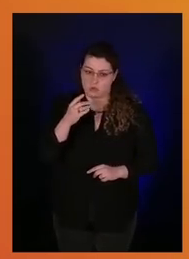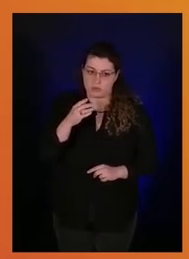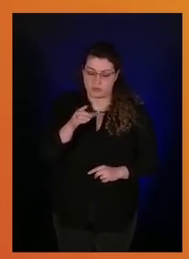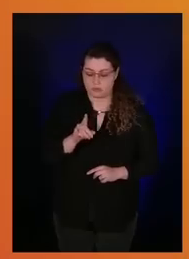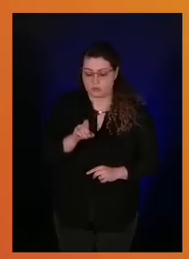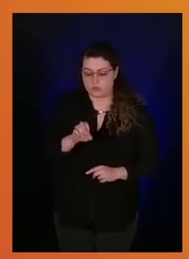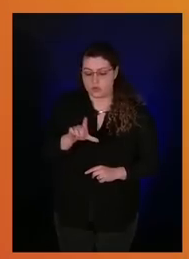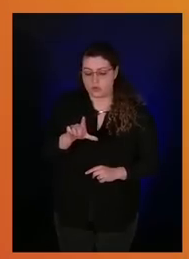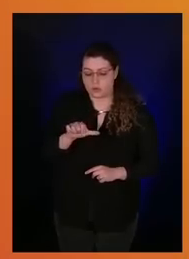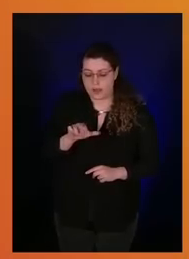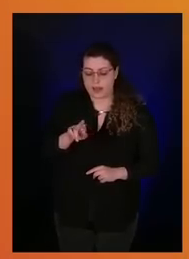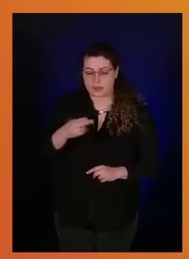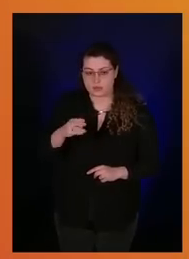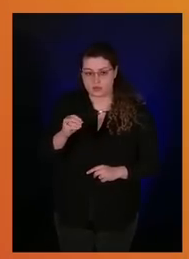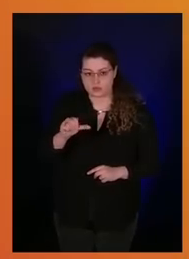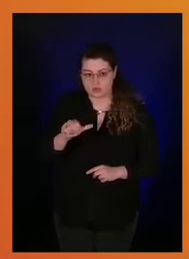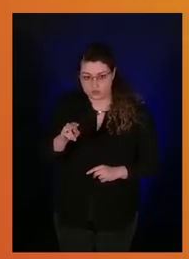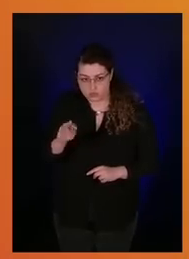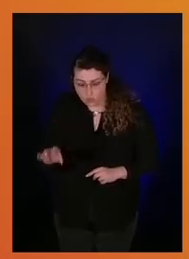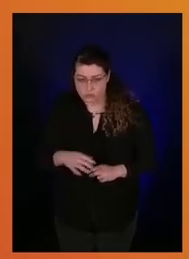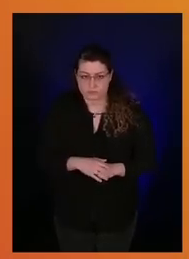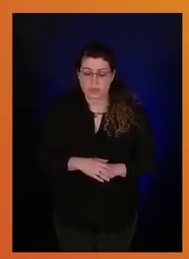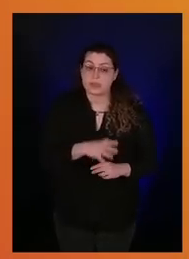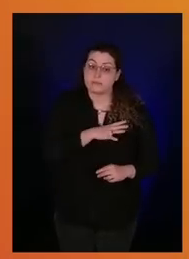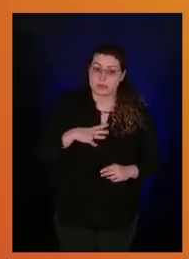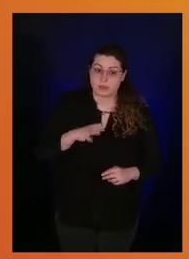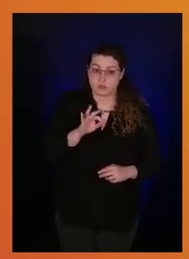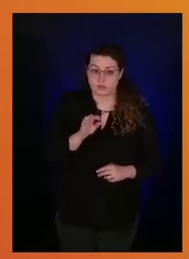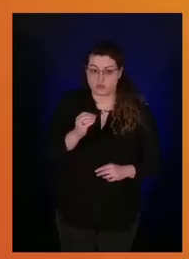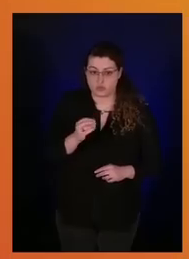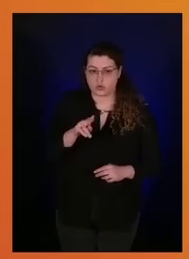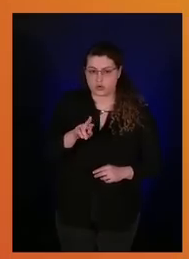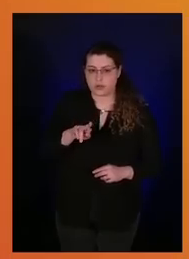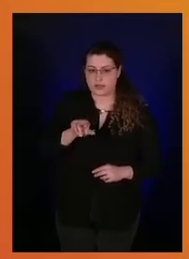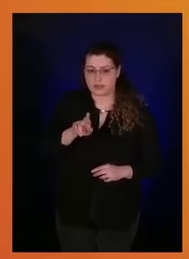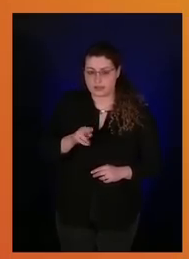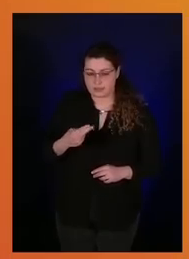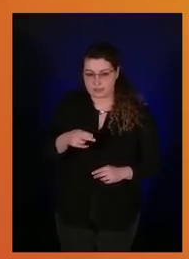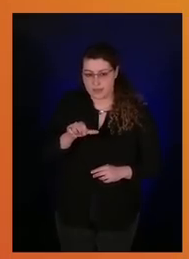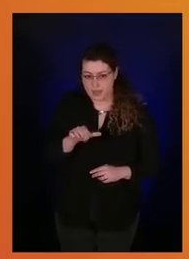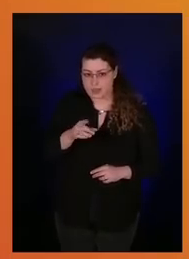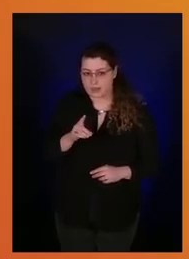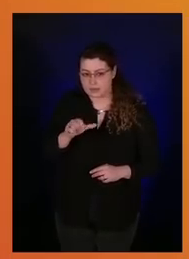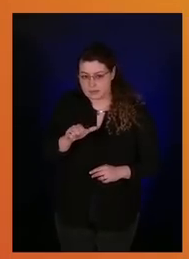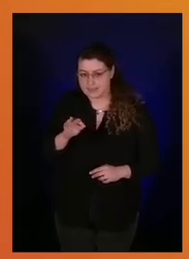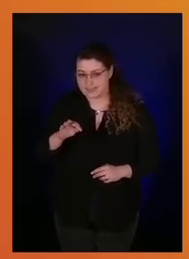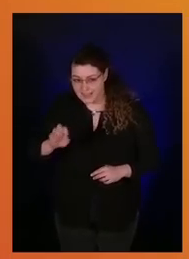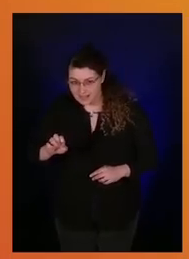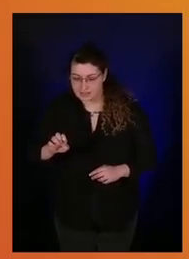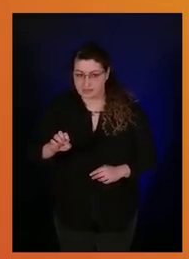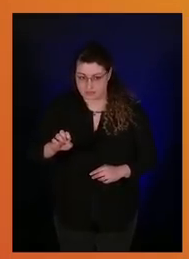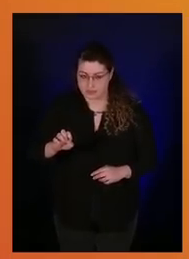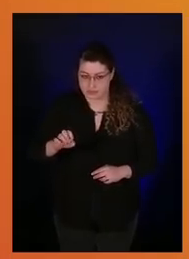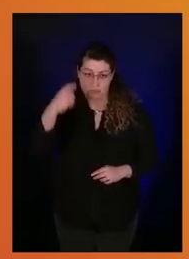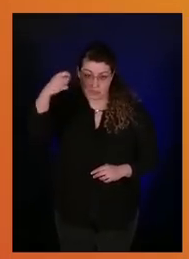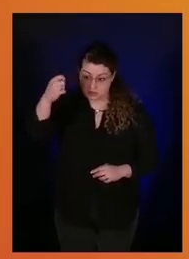Pour l'ISST de Strasbourg, on accueille Madame Tournadadre Fabienne, qui en est la directrice. On